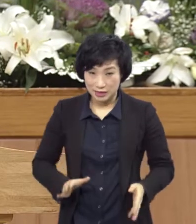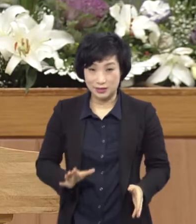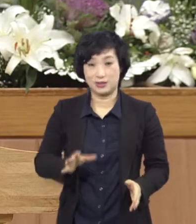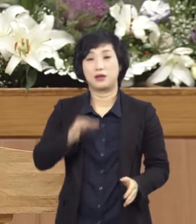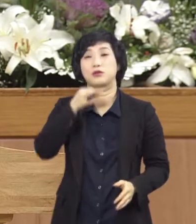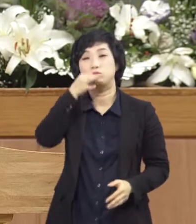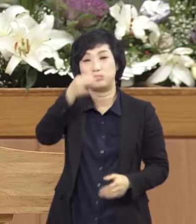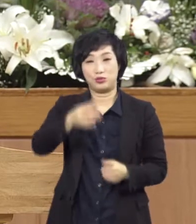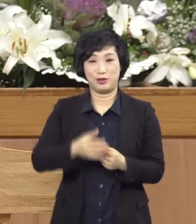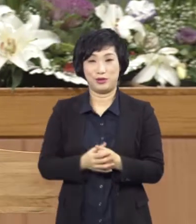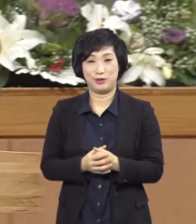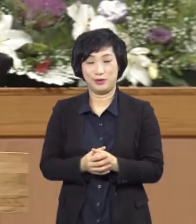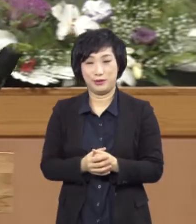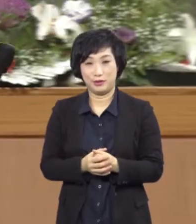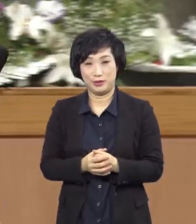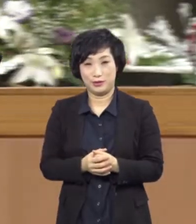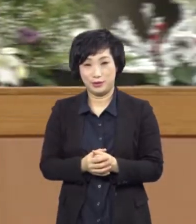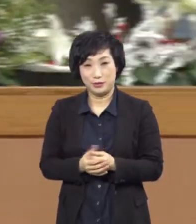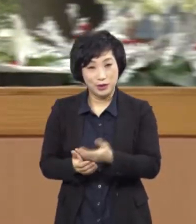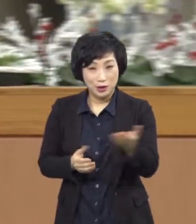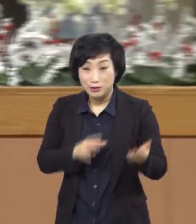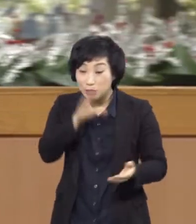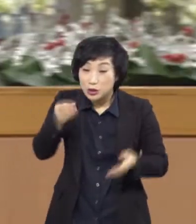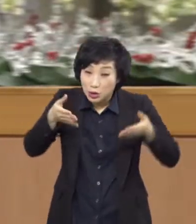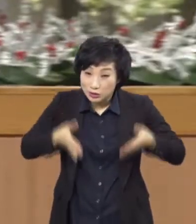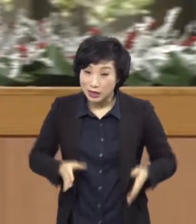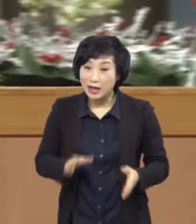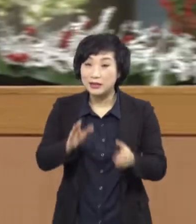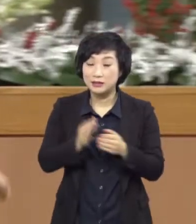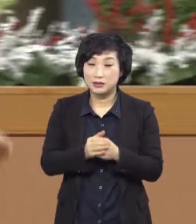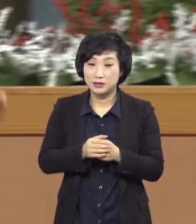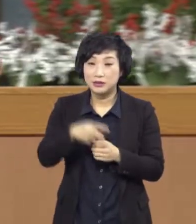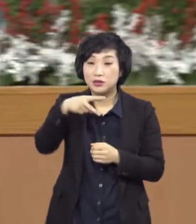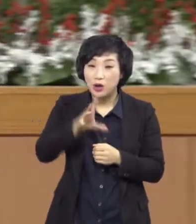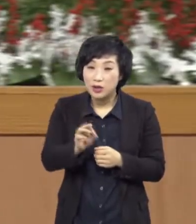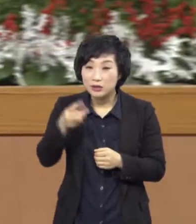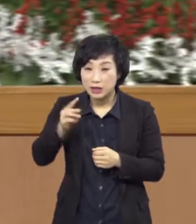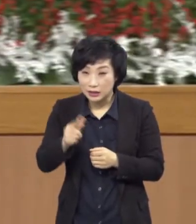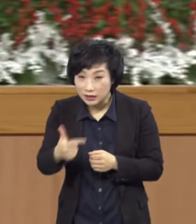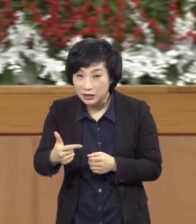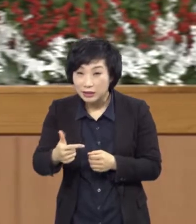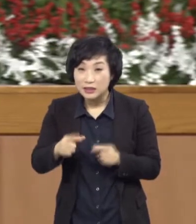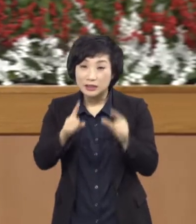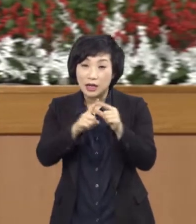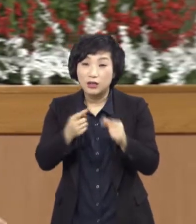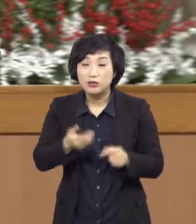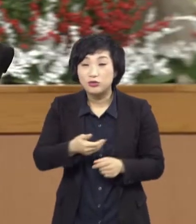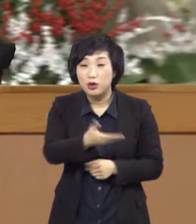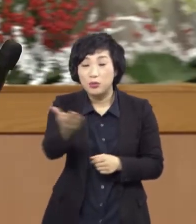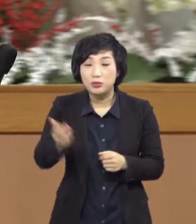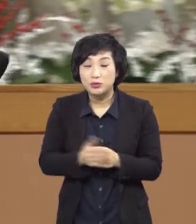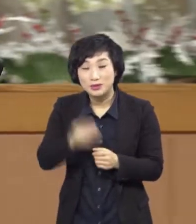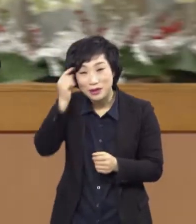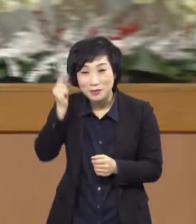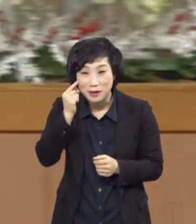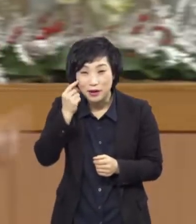것입니다. 이 성탄이란 말은 아무에게나 쓰는 말이